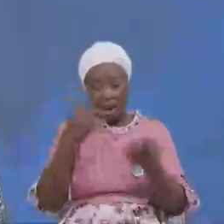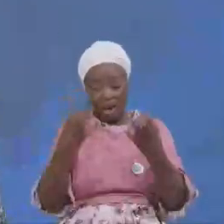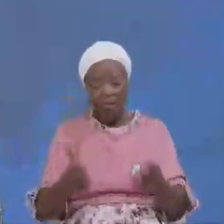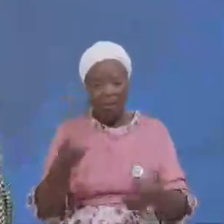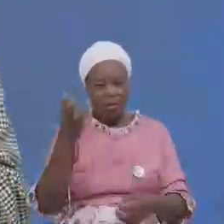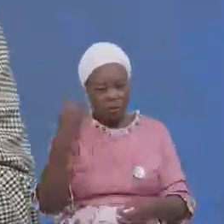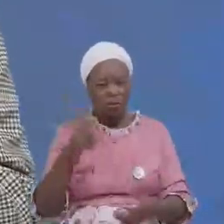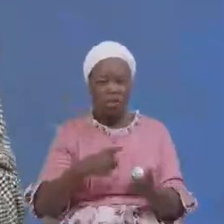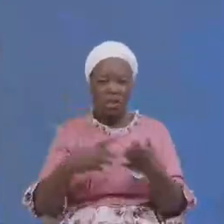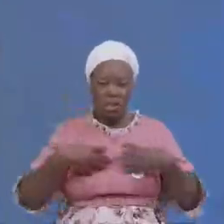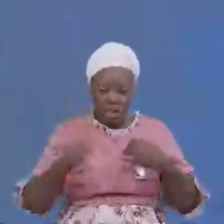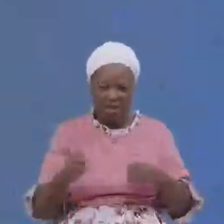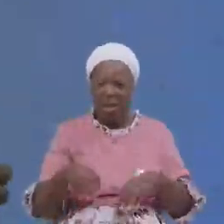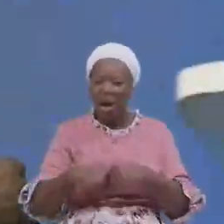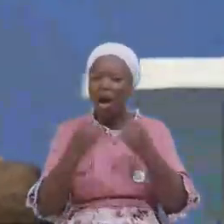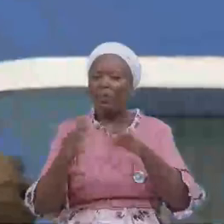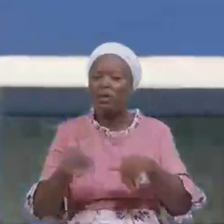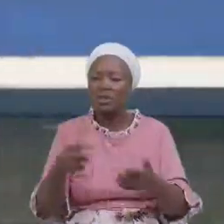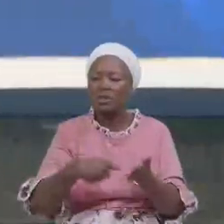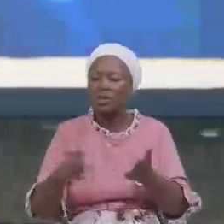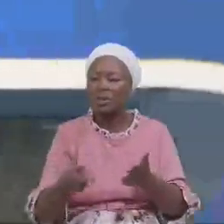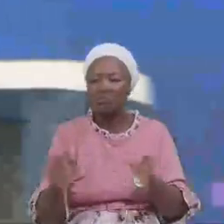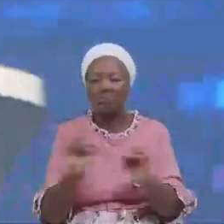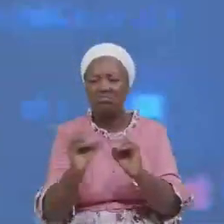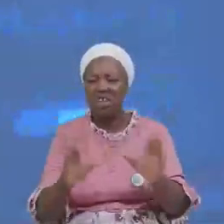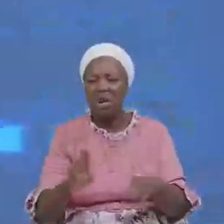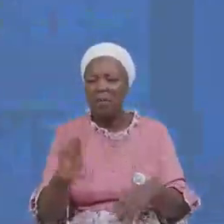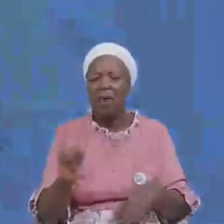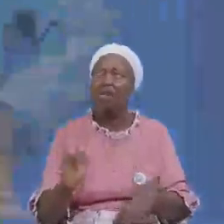Rien. Par la grâce. Regardez l'aveugle.